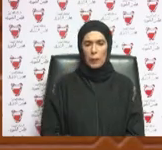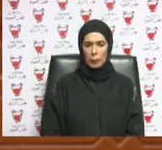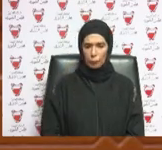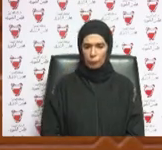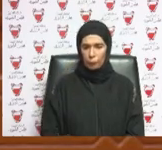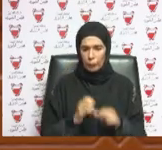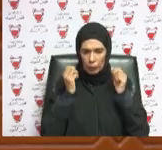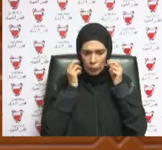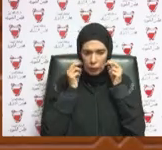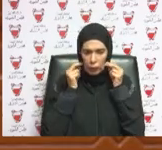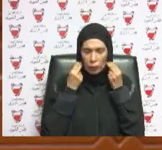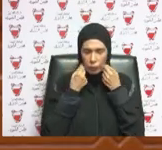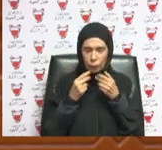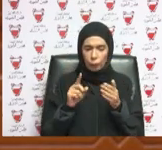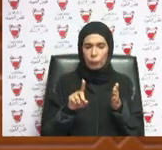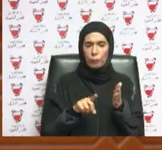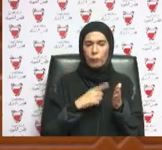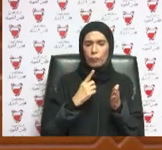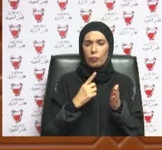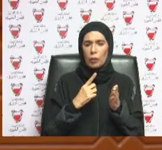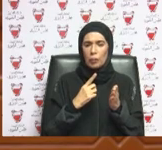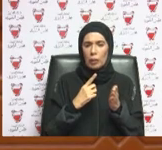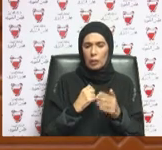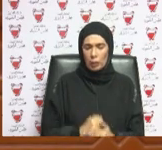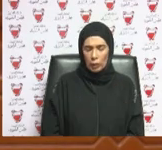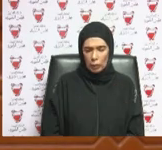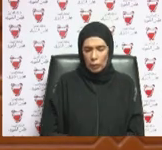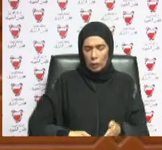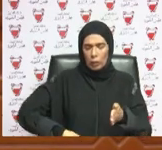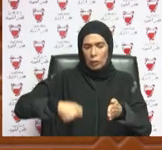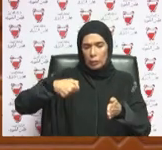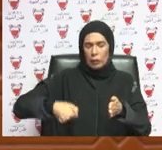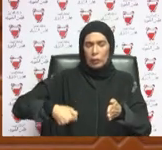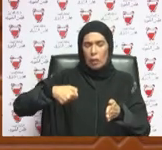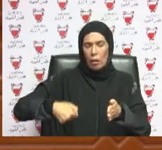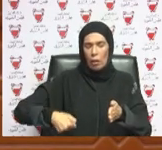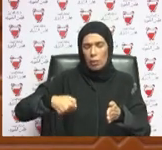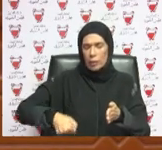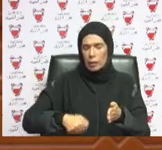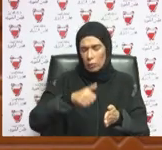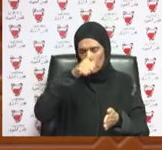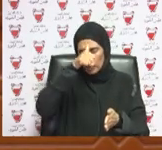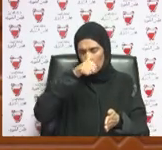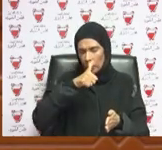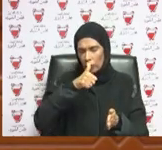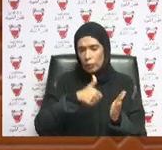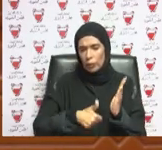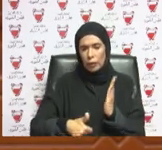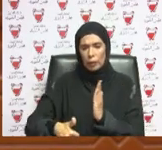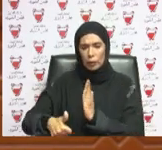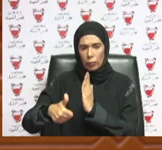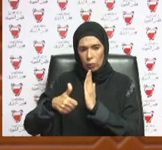العظيم. بداية مع الرئيس أتقدم بأحر التعازي والمواساة إلى القيادة